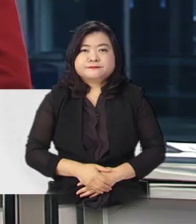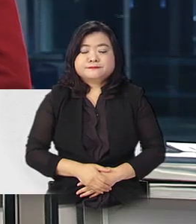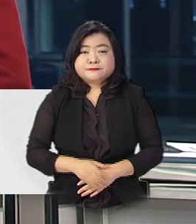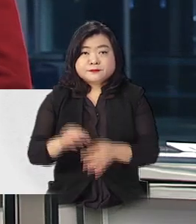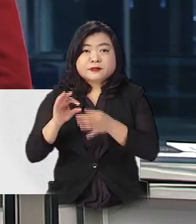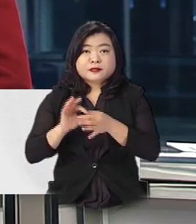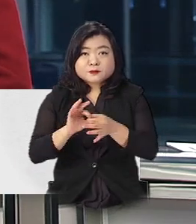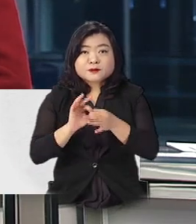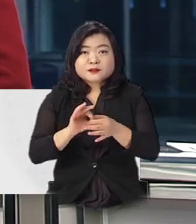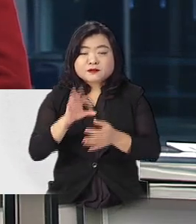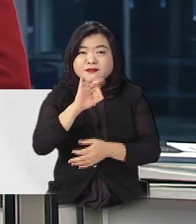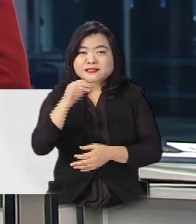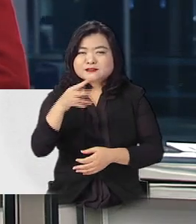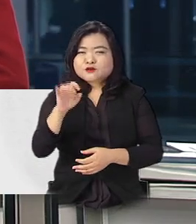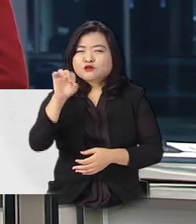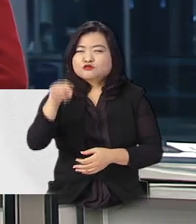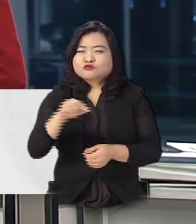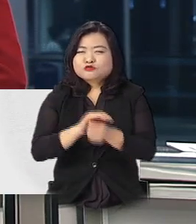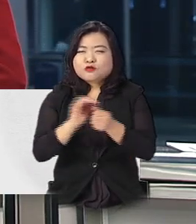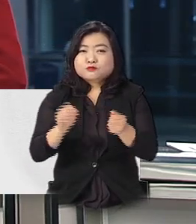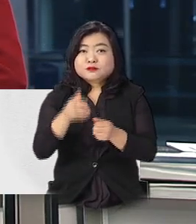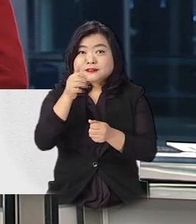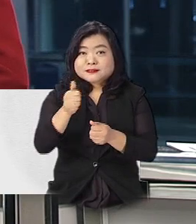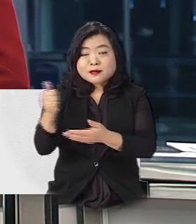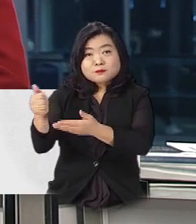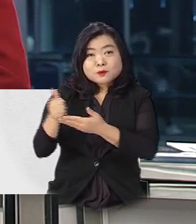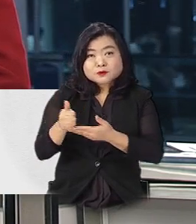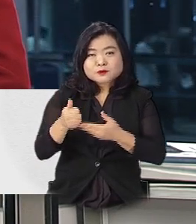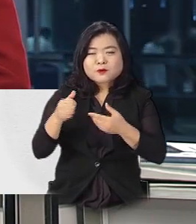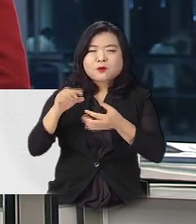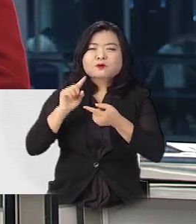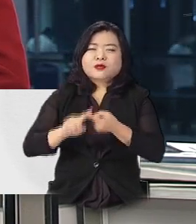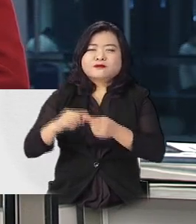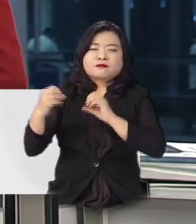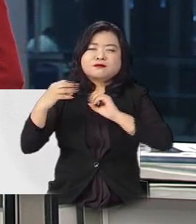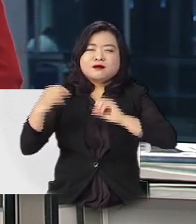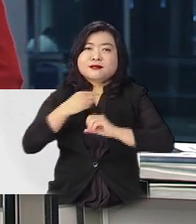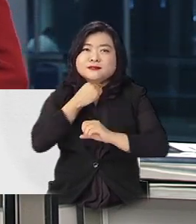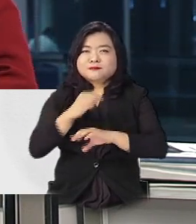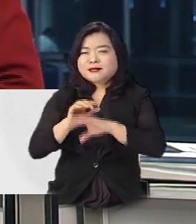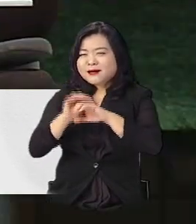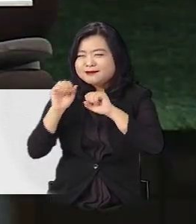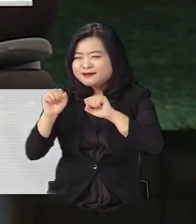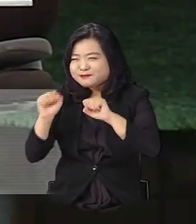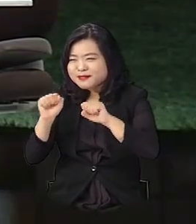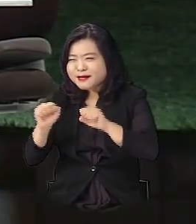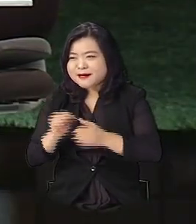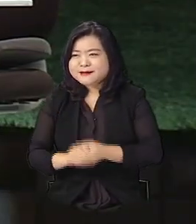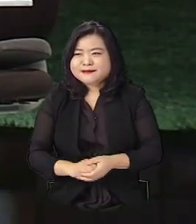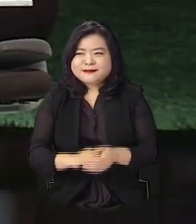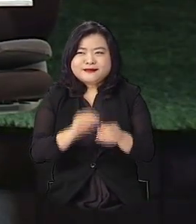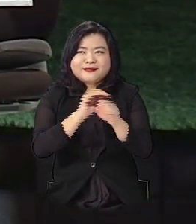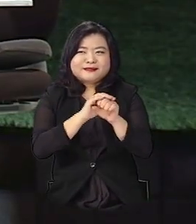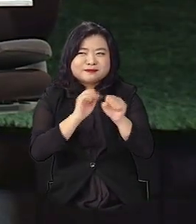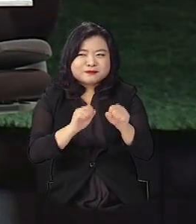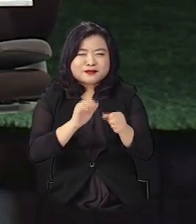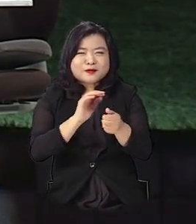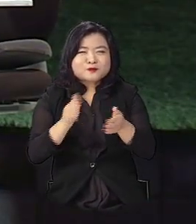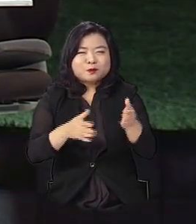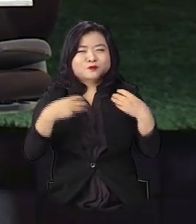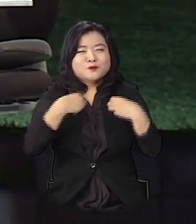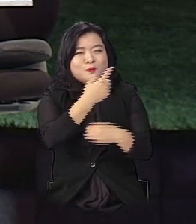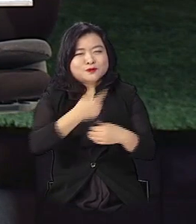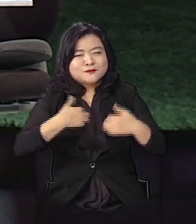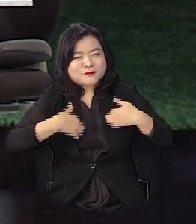네, 계속해서 이철우 경북지사 모시고 관련 얘기들 나눠보도록 하겠습니다. 지사님, 안녕하십니까? 예, 도청을 찾아줘서